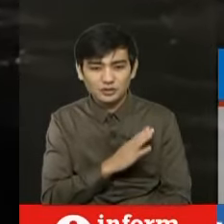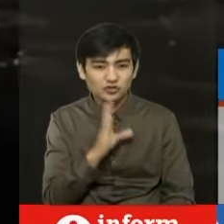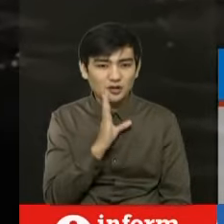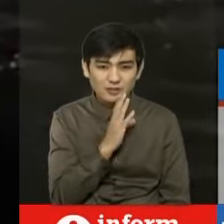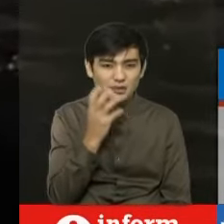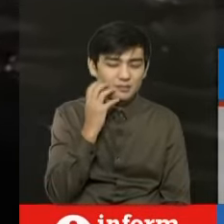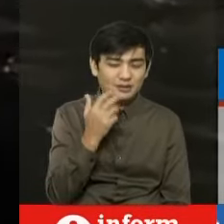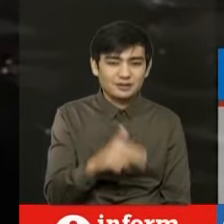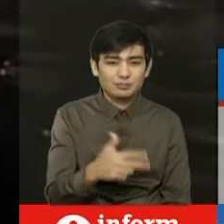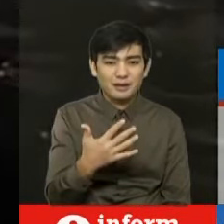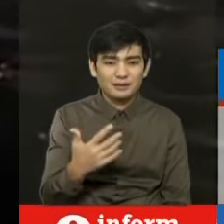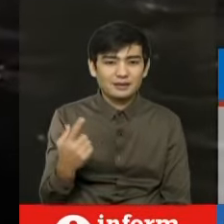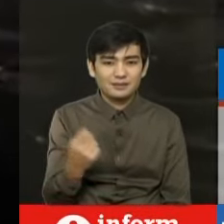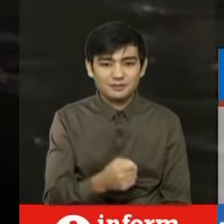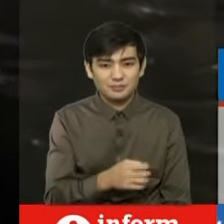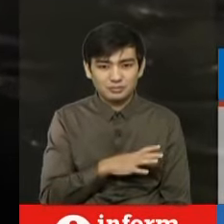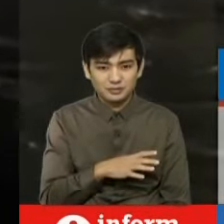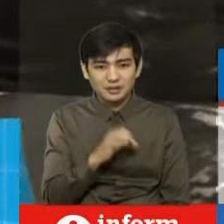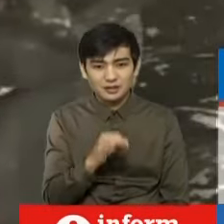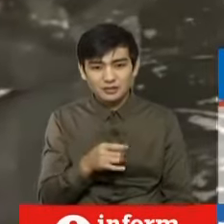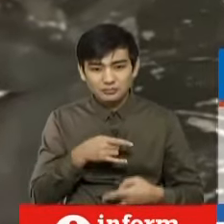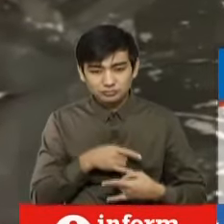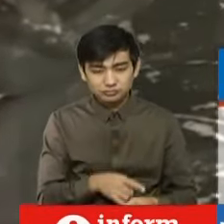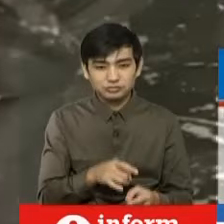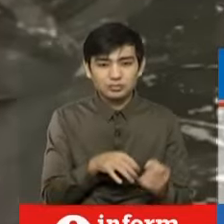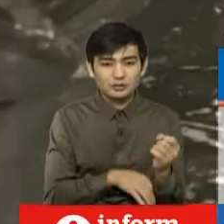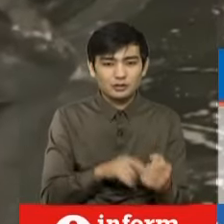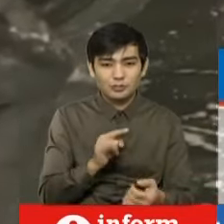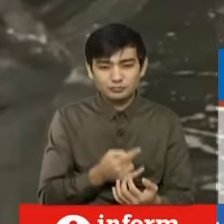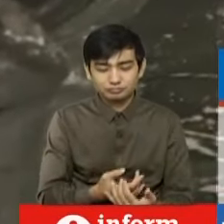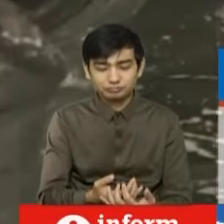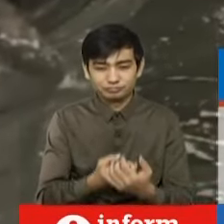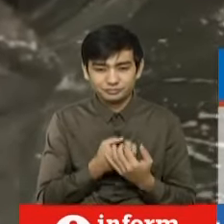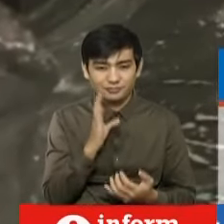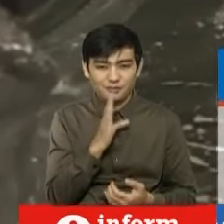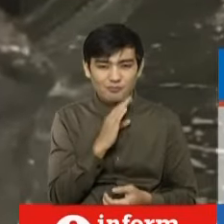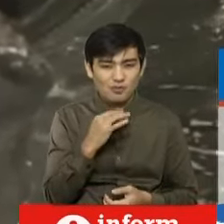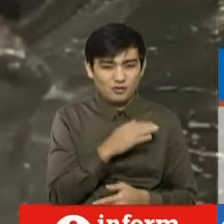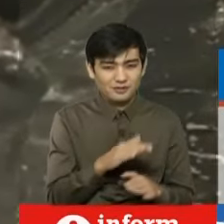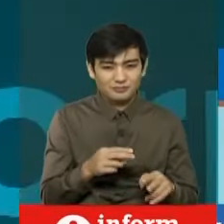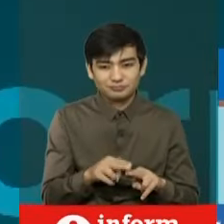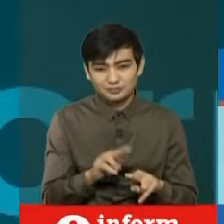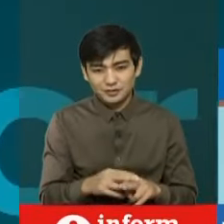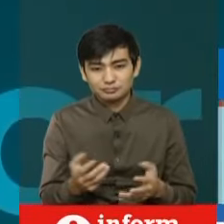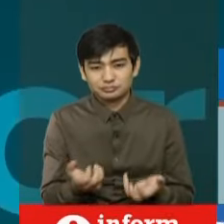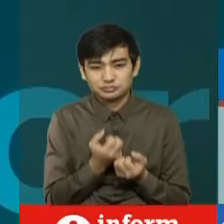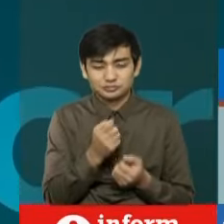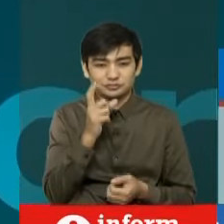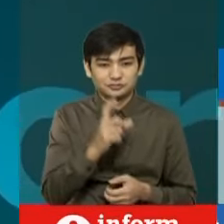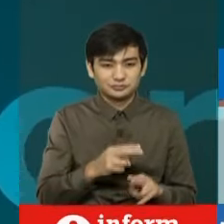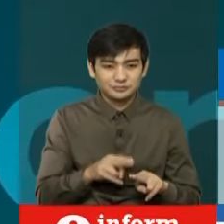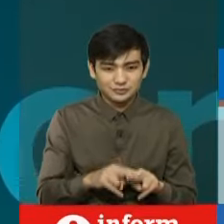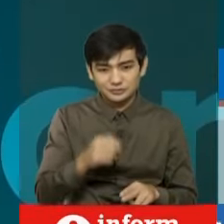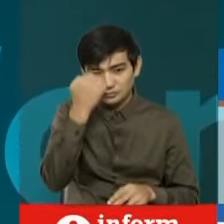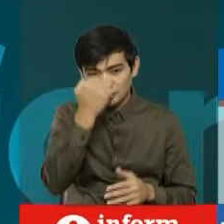жүктіліктің 35-ші аптасында болыпты. Босанып, баласын бауырына алған көп балалы ана жақсылық жасаған құтқарушыға